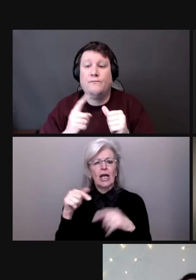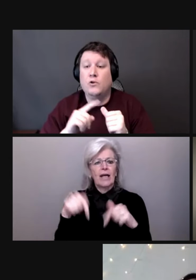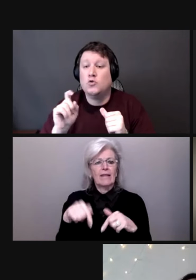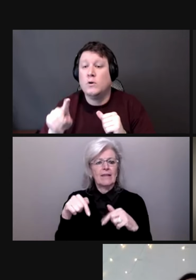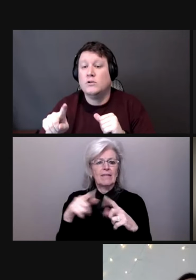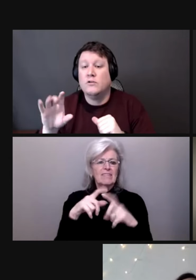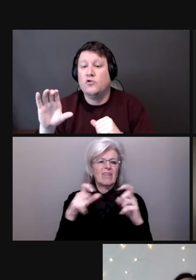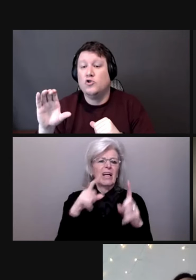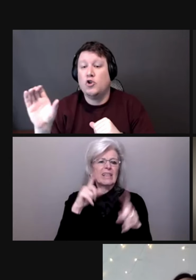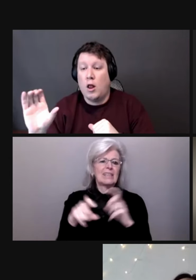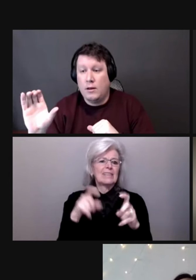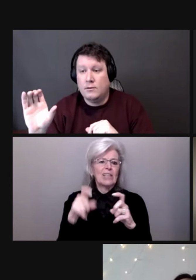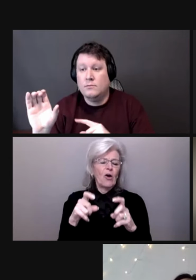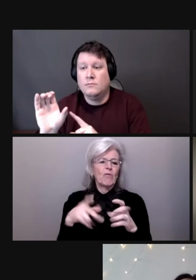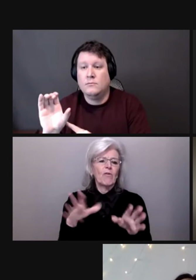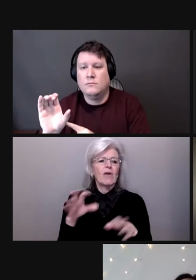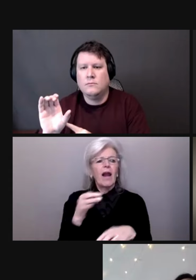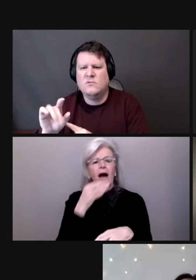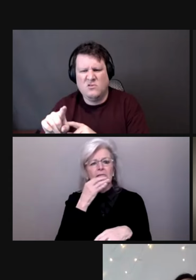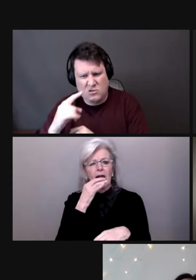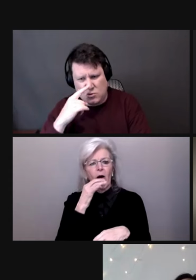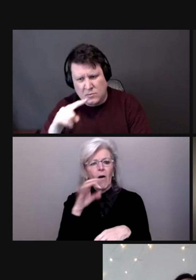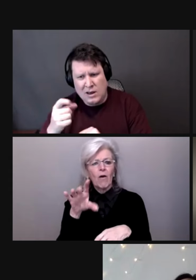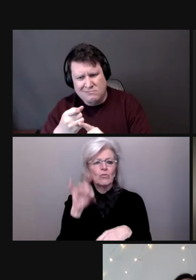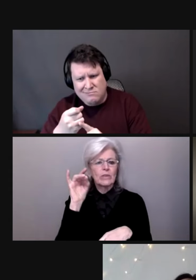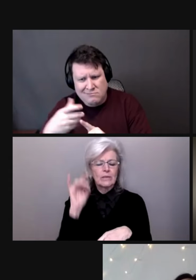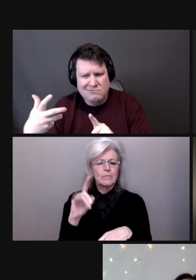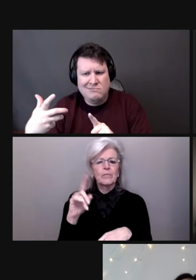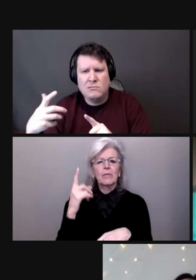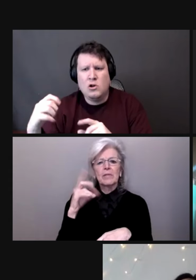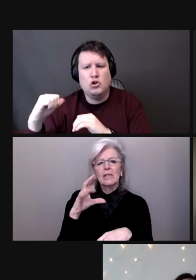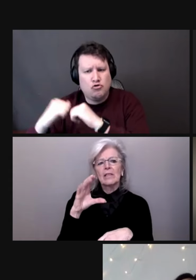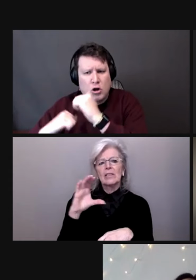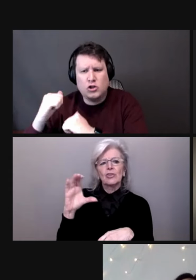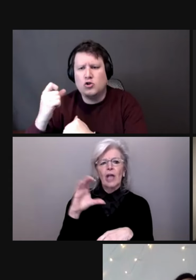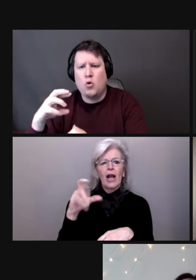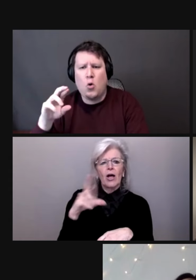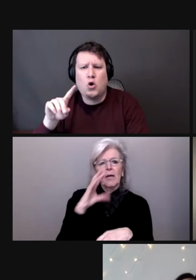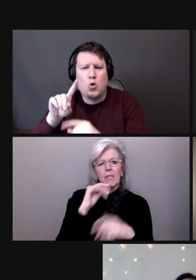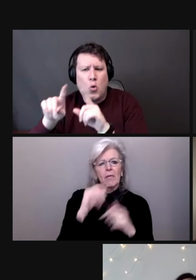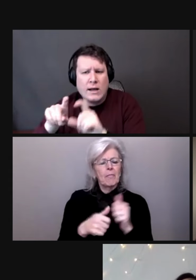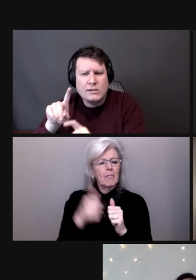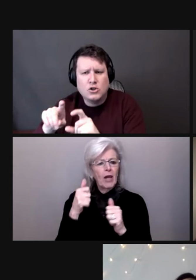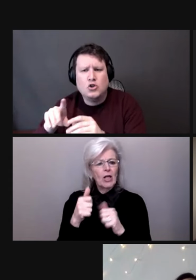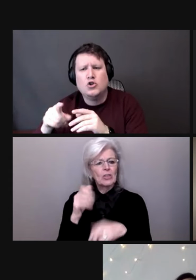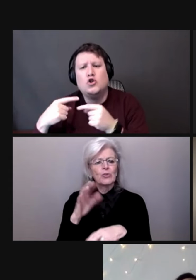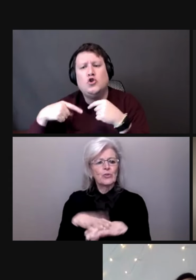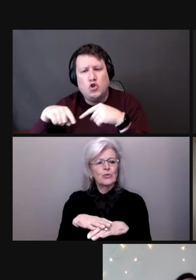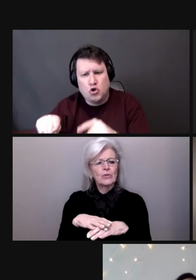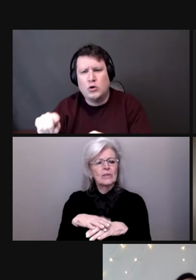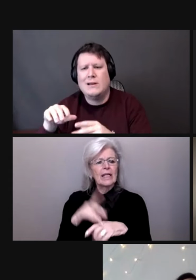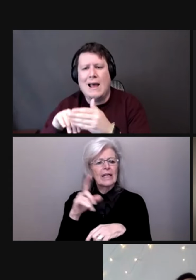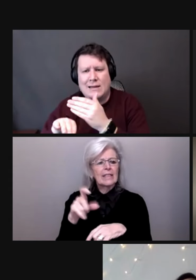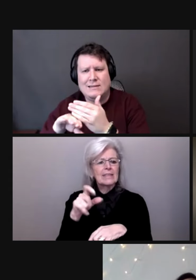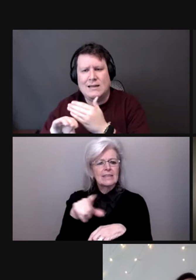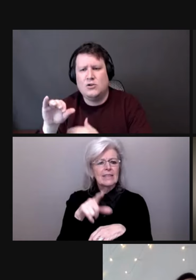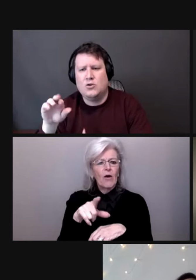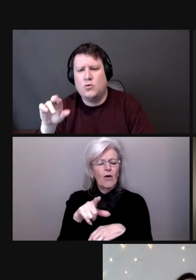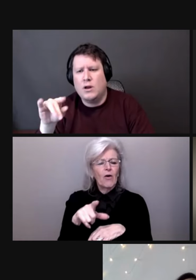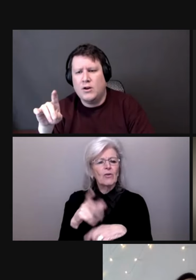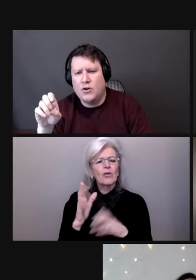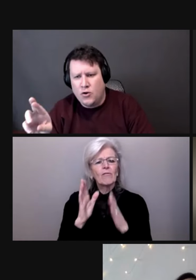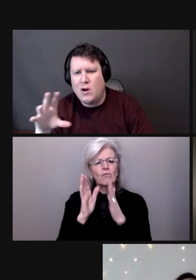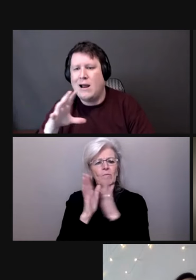de façon alertoire. Alors, d'abord, Charlotte, est-ce que vous pourriez nous parler un peu plus des questions que vous posez